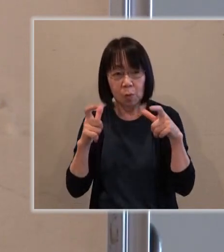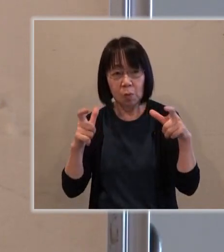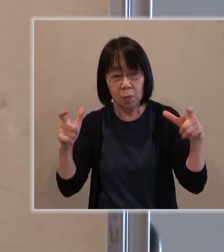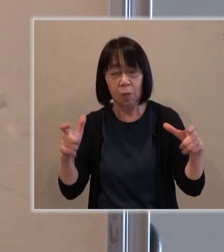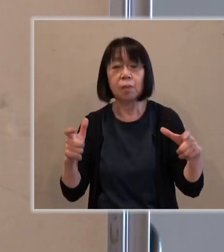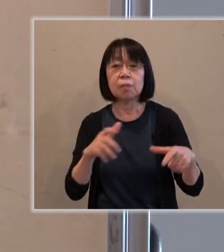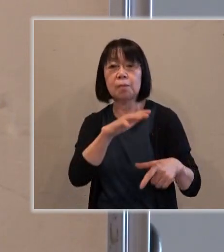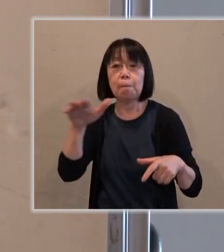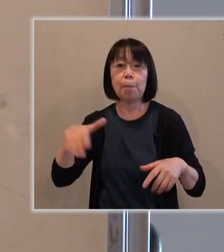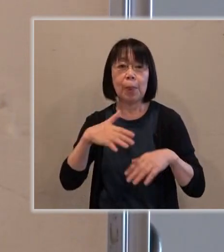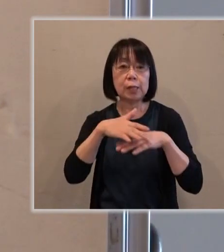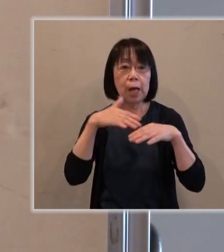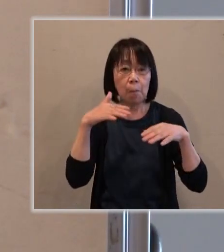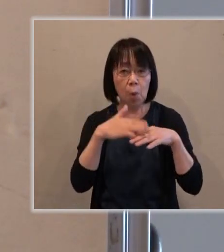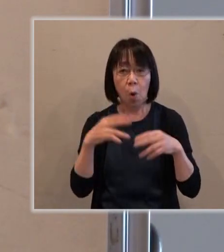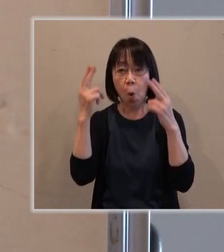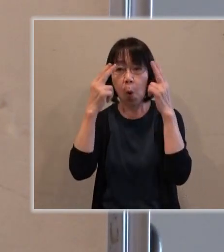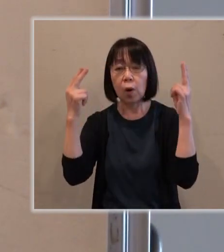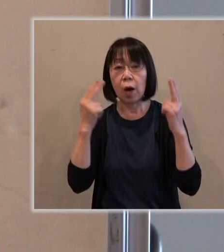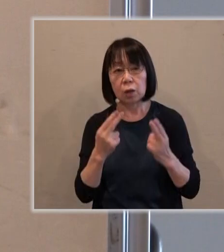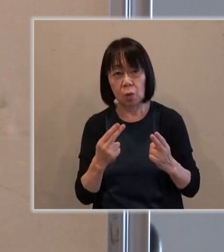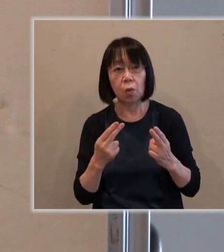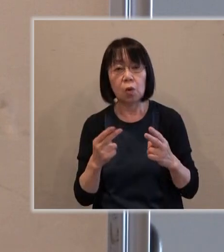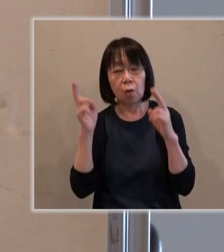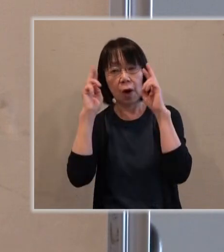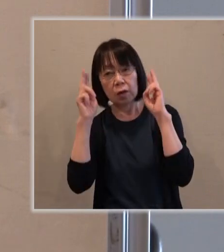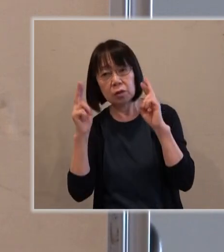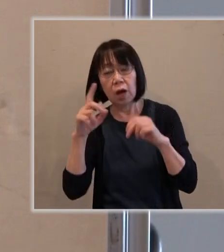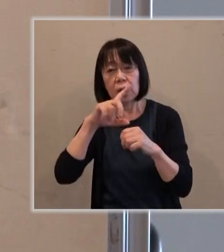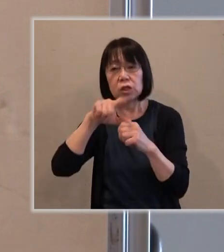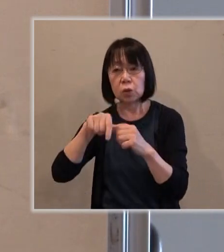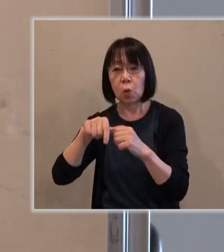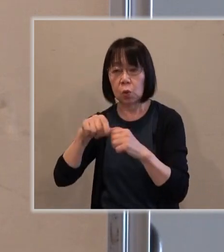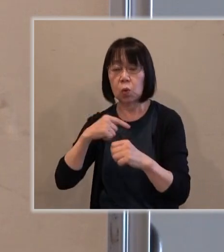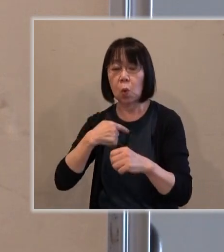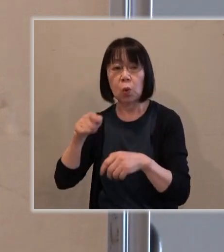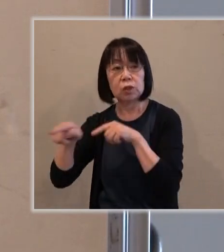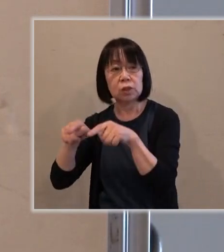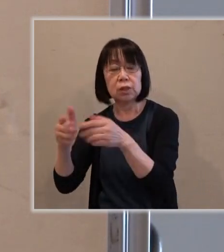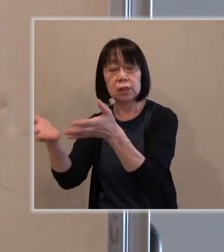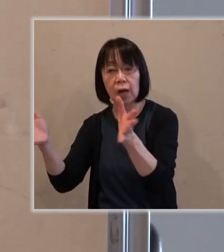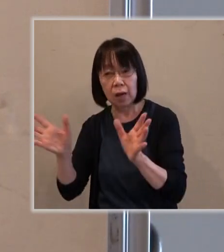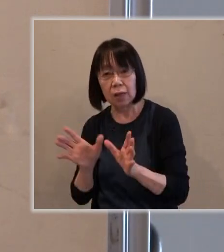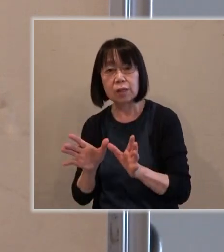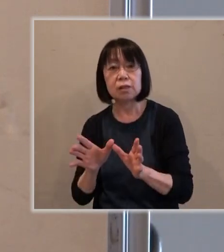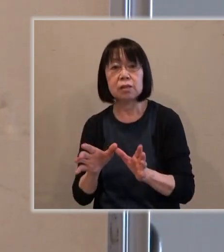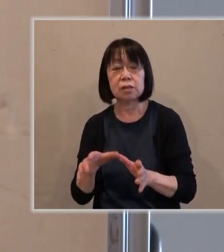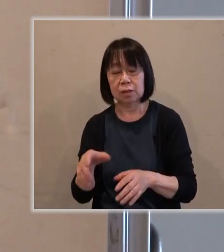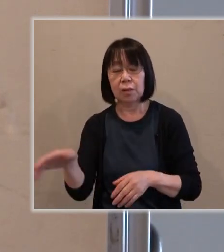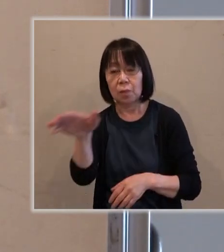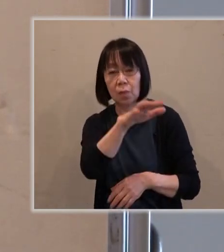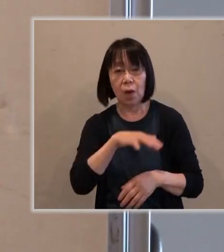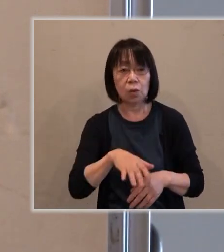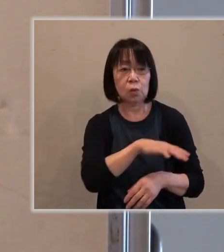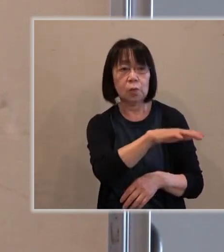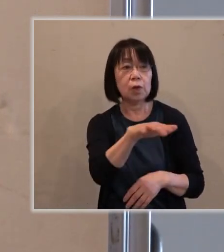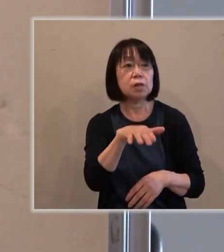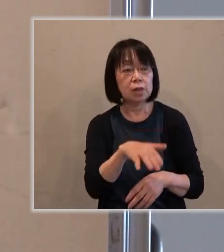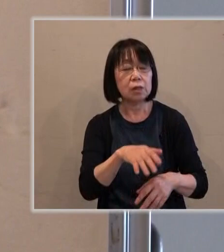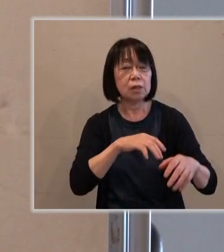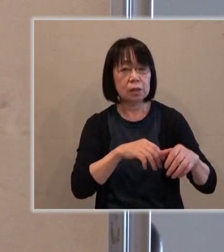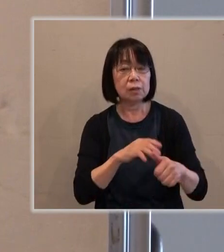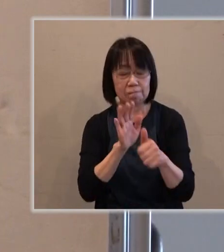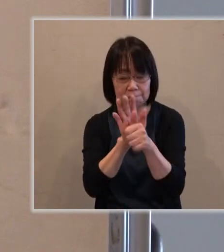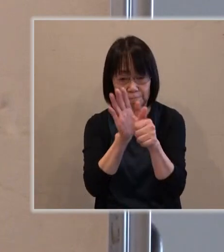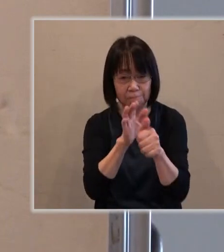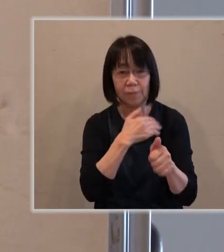だとか北海道の企業さん、地方自治体さん、そして、市民の皆さんにこう貢献できるような活動を